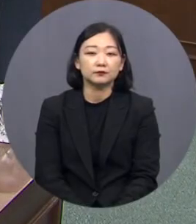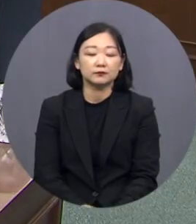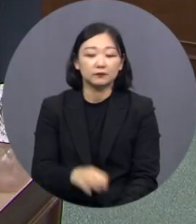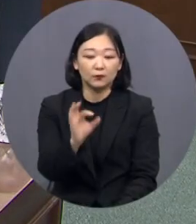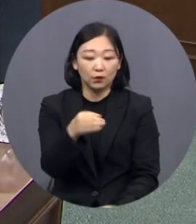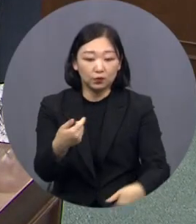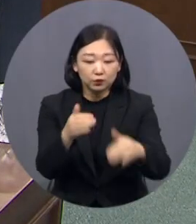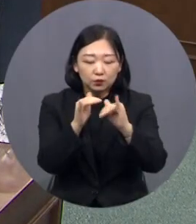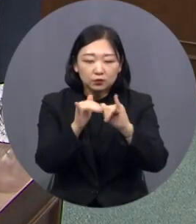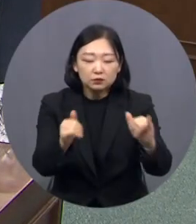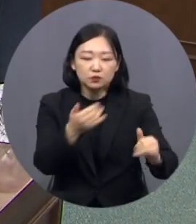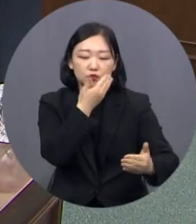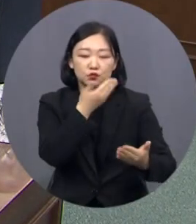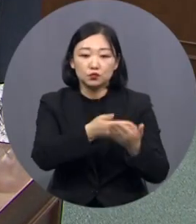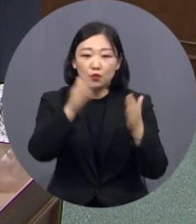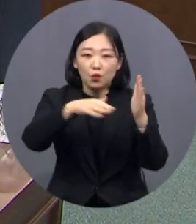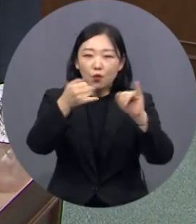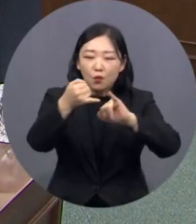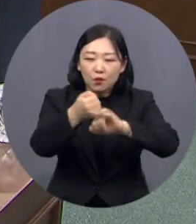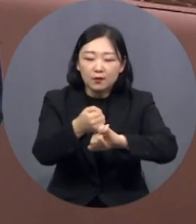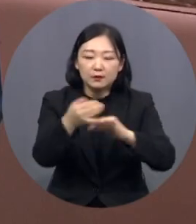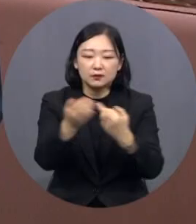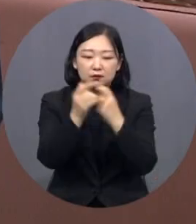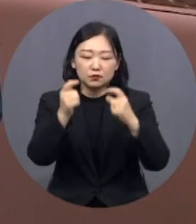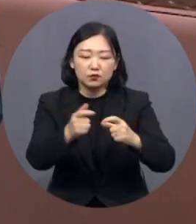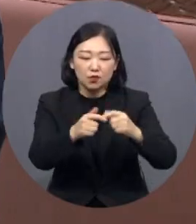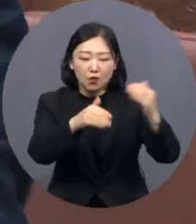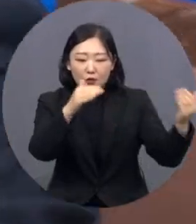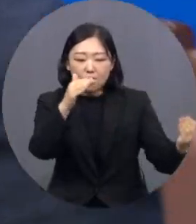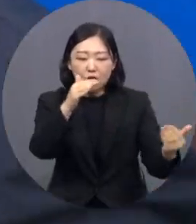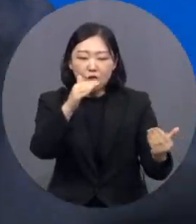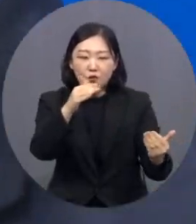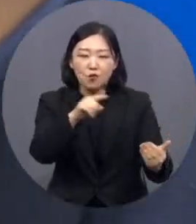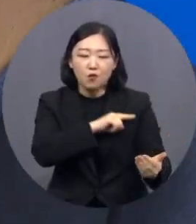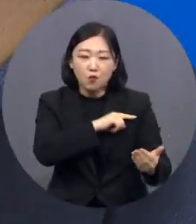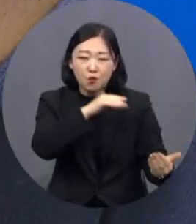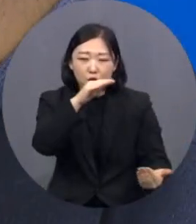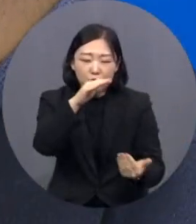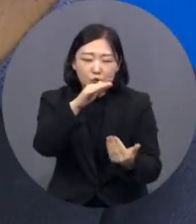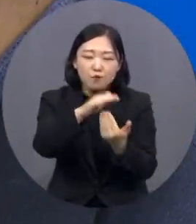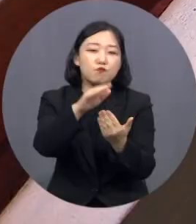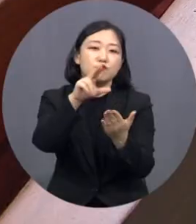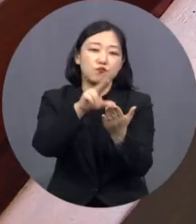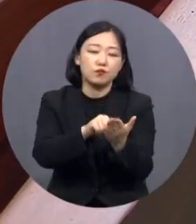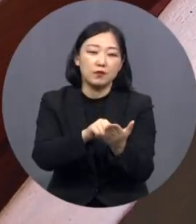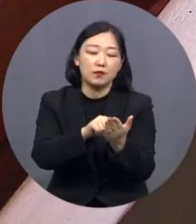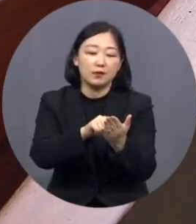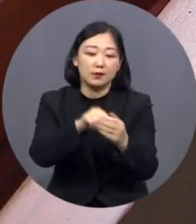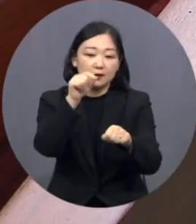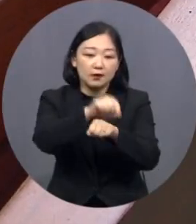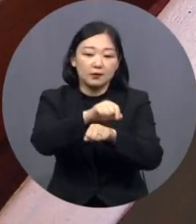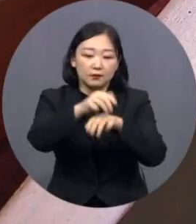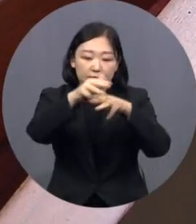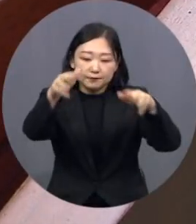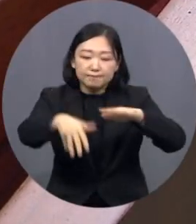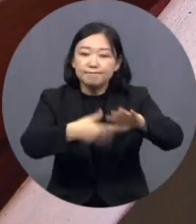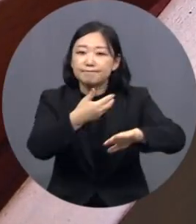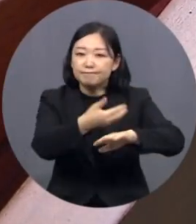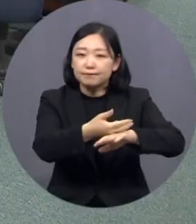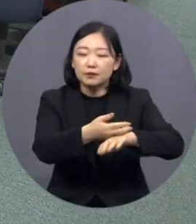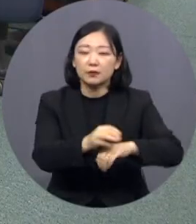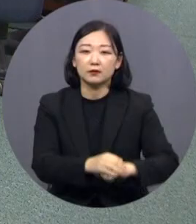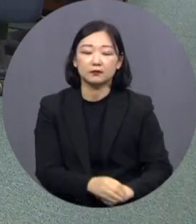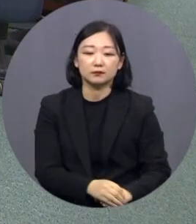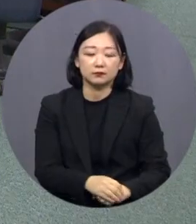오영훈 지사의 주요 공약이자 제주 지역 최대 현안인 제주도 행정체제 개편. 먼저 도의원들은